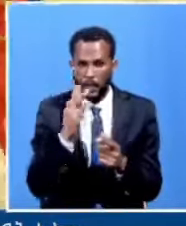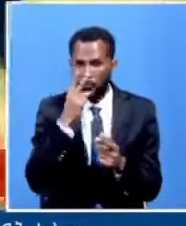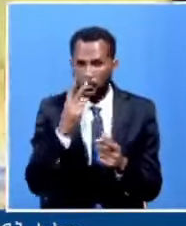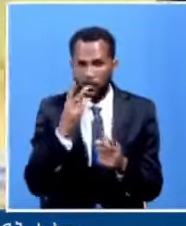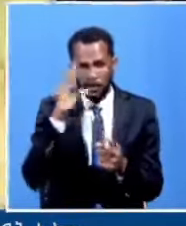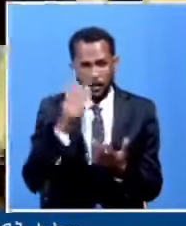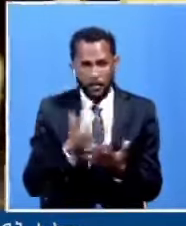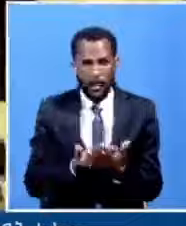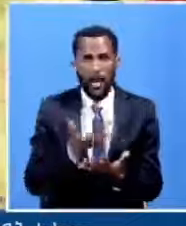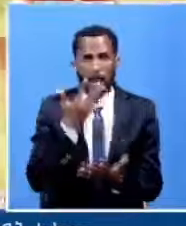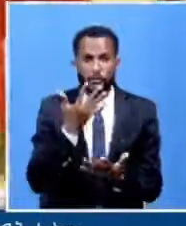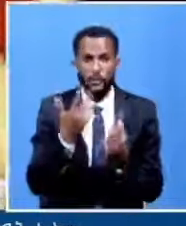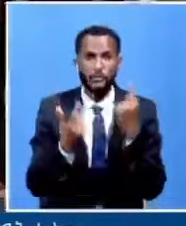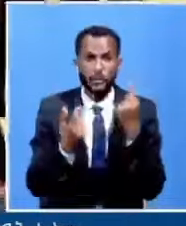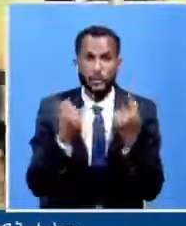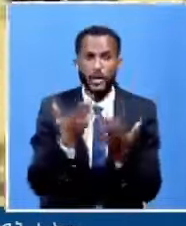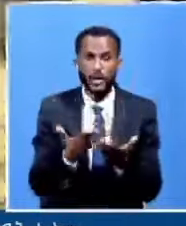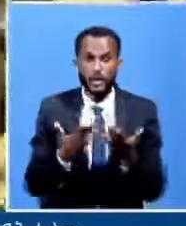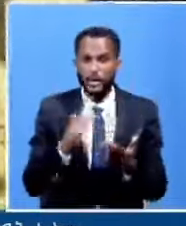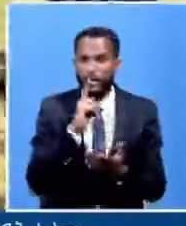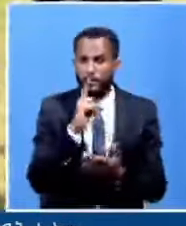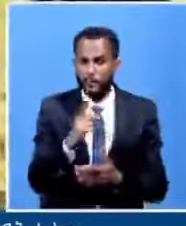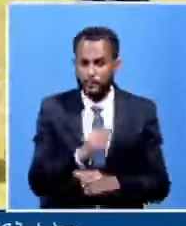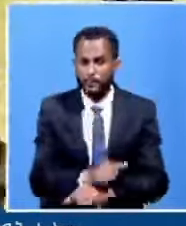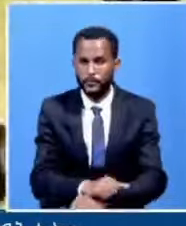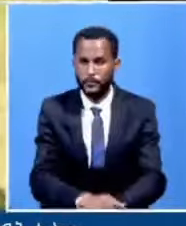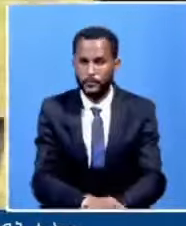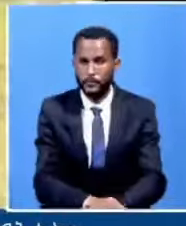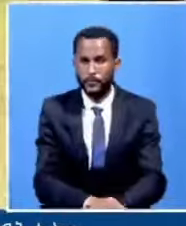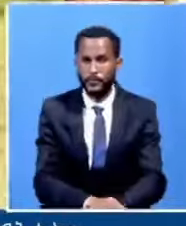ሰፋፍቲ ምርዳእ ካድለየና እዩ ማለት እዩ